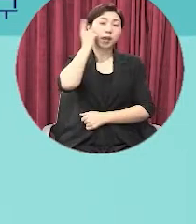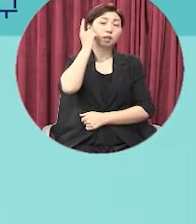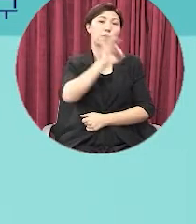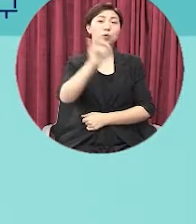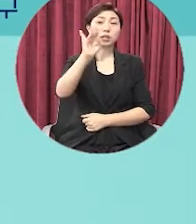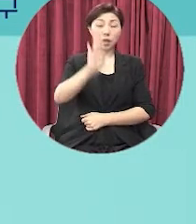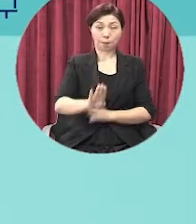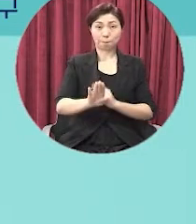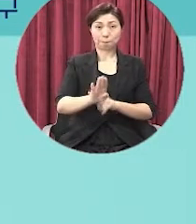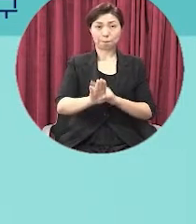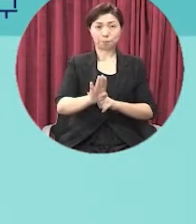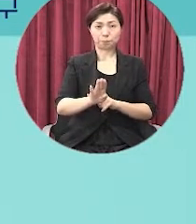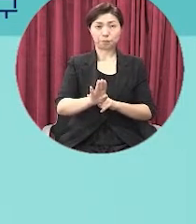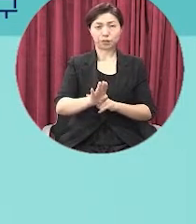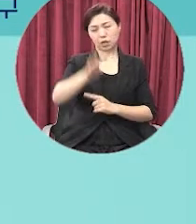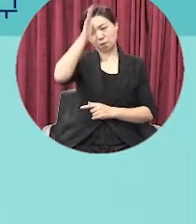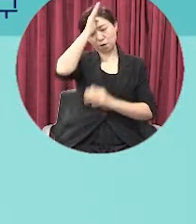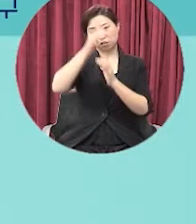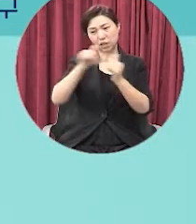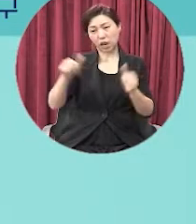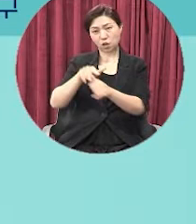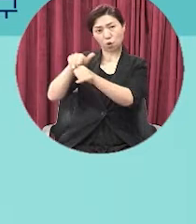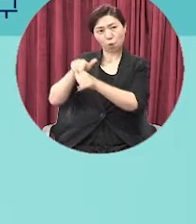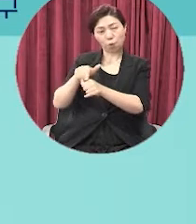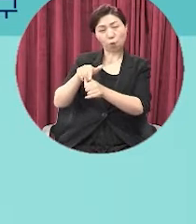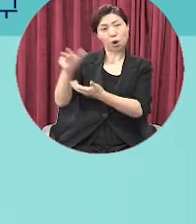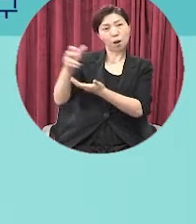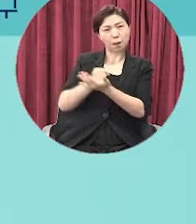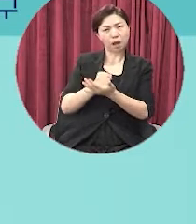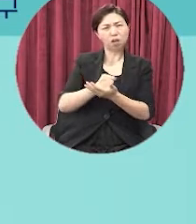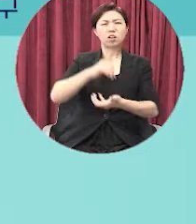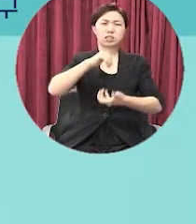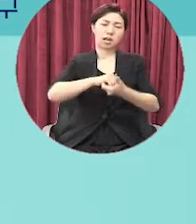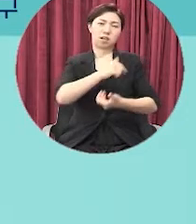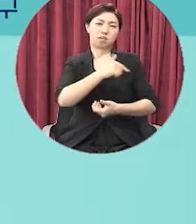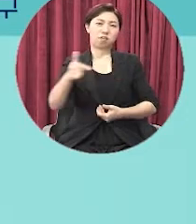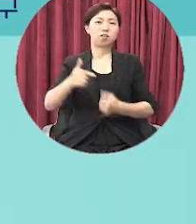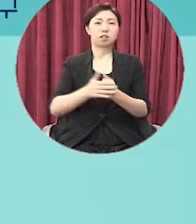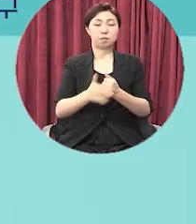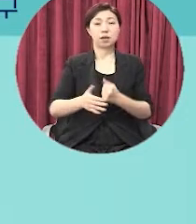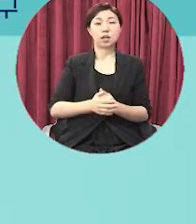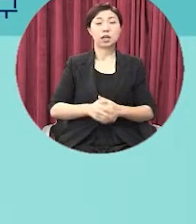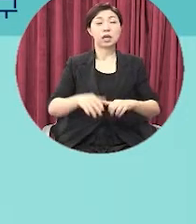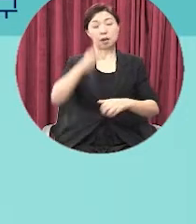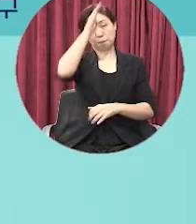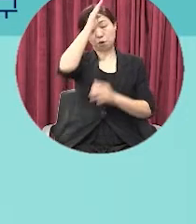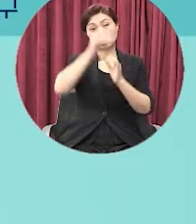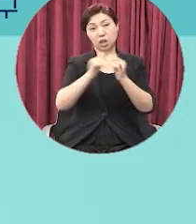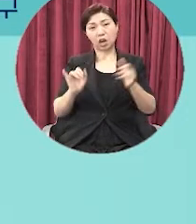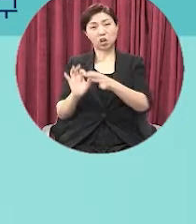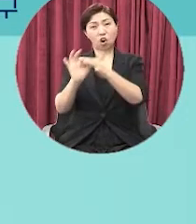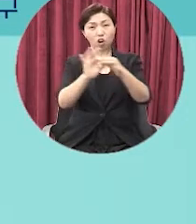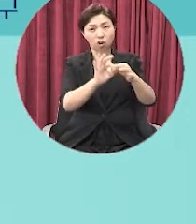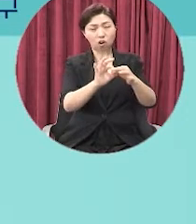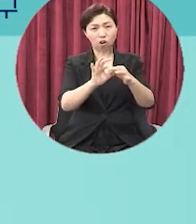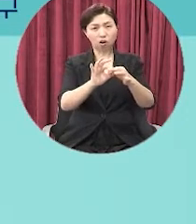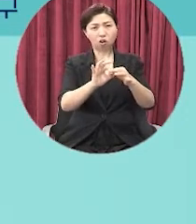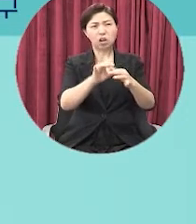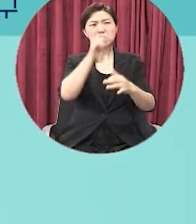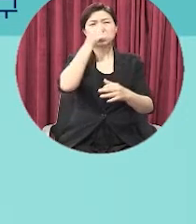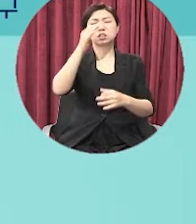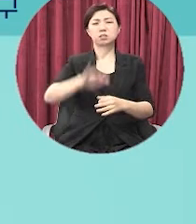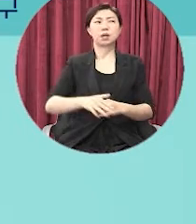악한 자로부터 실제로 현재 얻을 수 있는데 있다는 제한적입니다 해서 함 자와 연결 고리 에서는 스크랩 검은 그렇게 만들지만 롱 결국 2